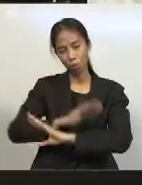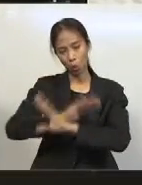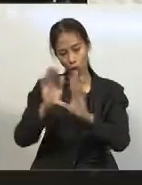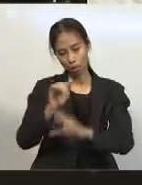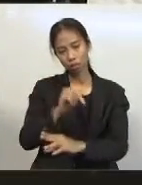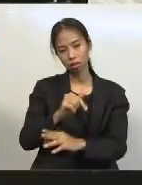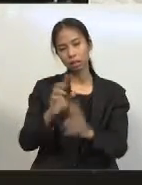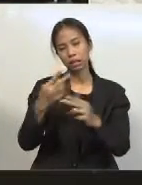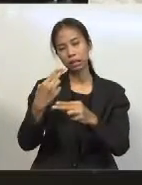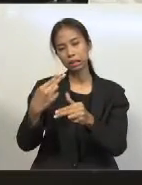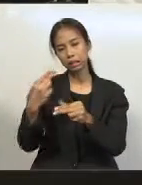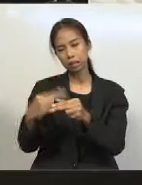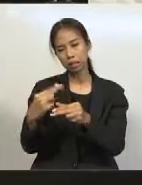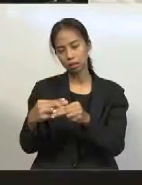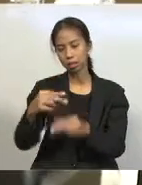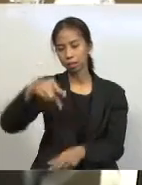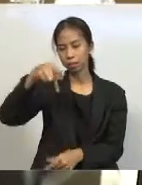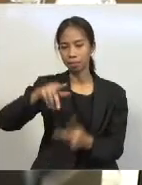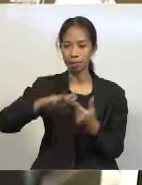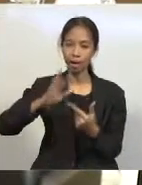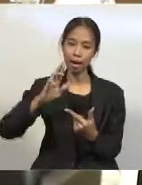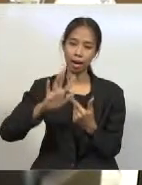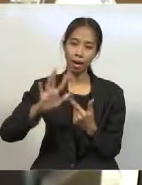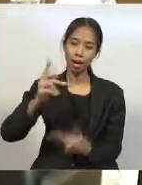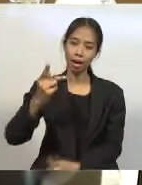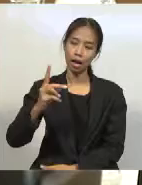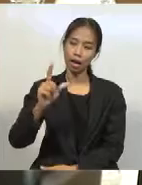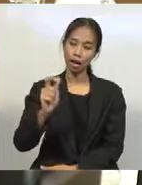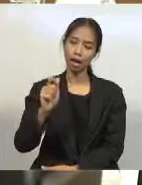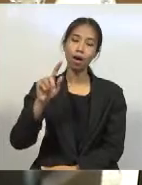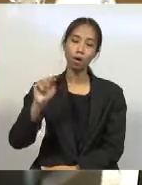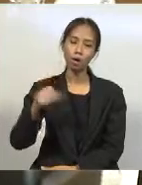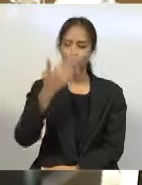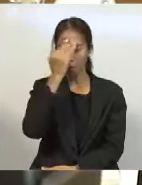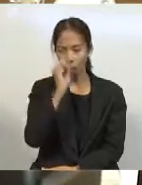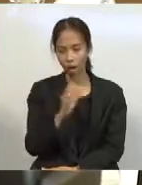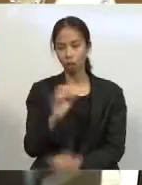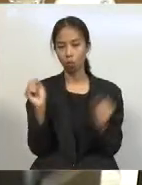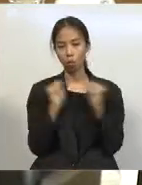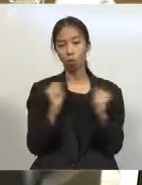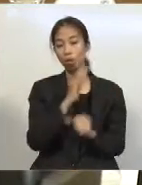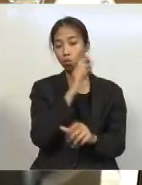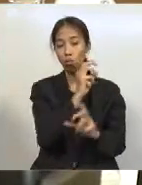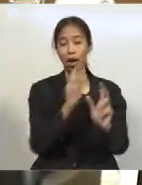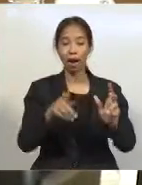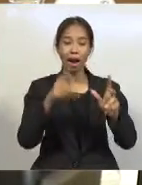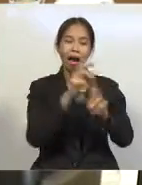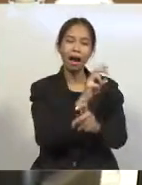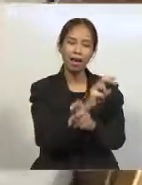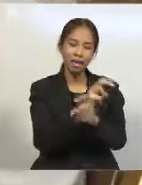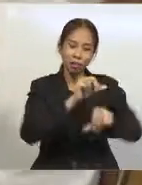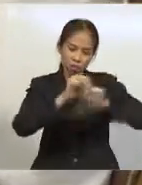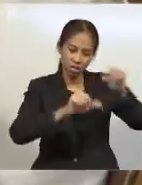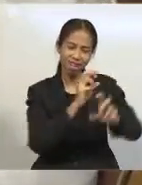ราควอดนะคะเพราะว่าเป็นห่วงในเรื่องของต้นทุนที่อาจจะสูงขึ้นหากมีการห้ามใช้สารเคมีดังกล่าวค่ะซึ่งยืน